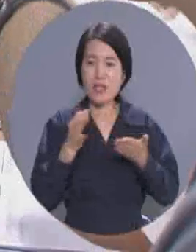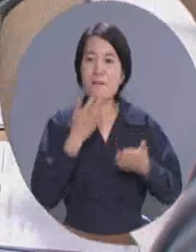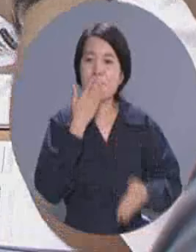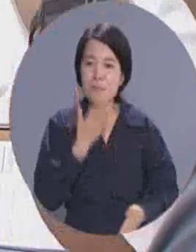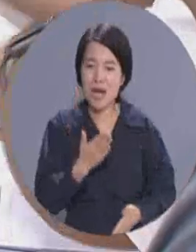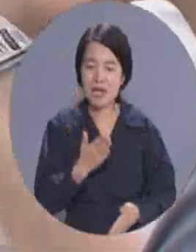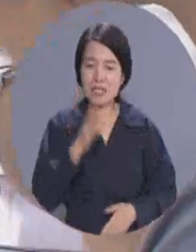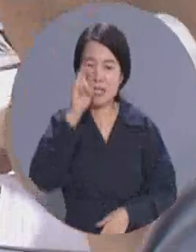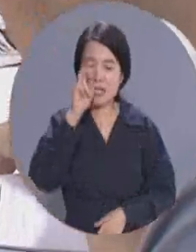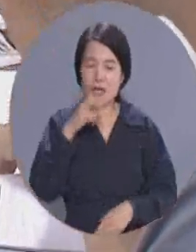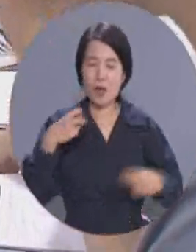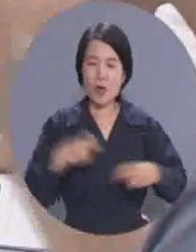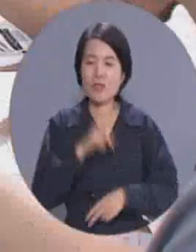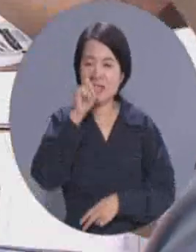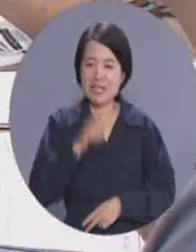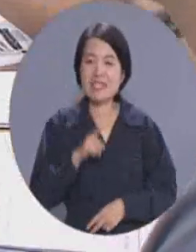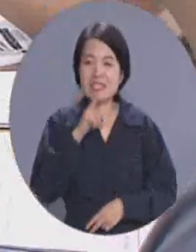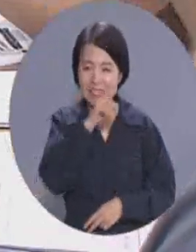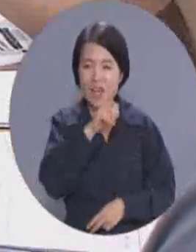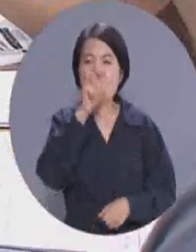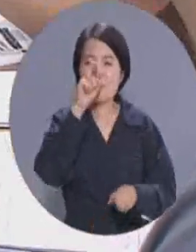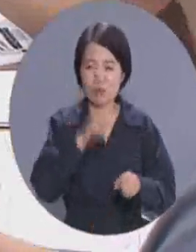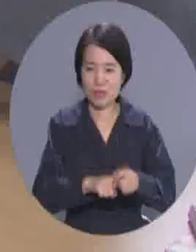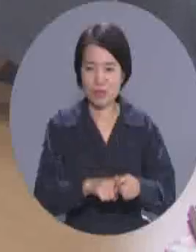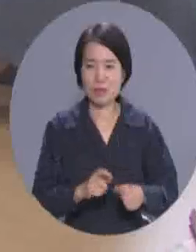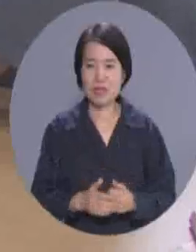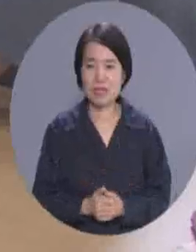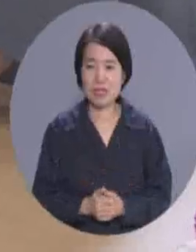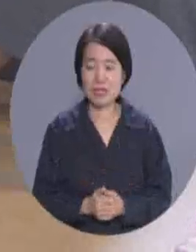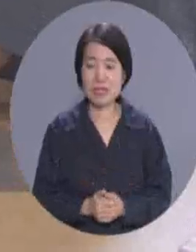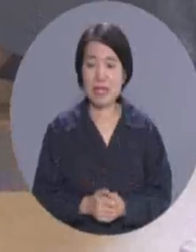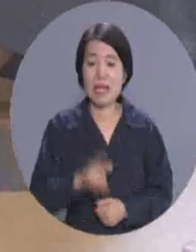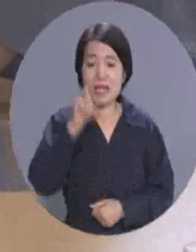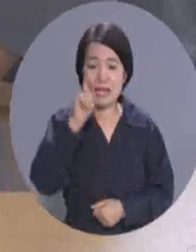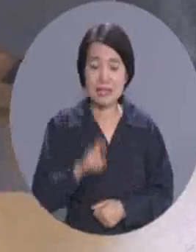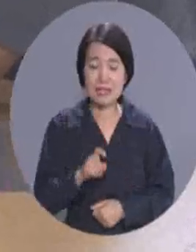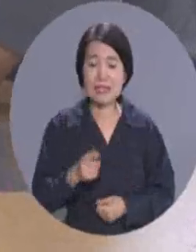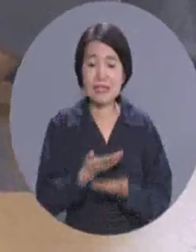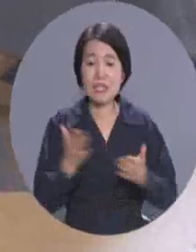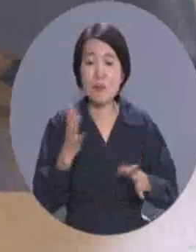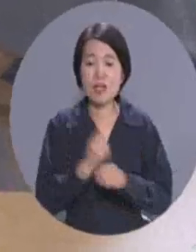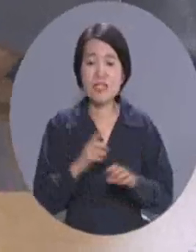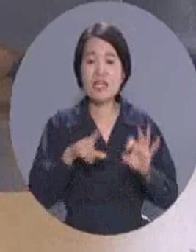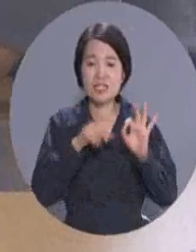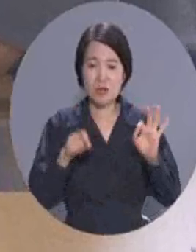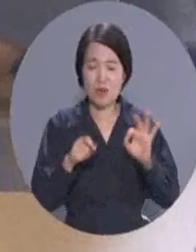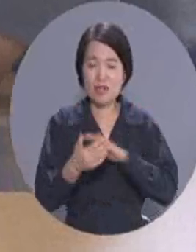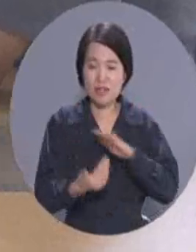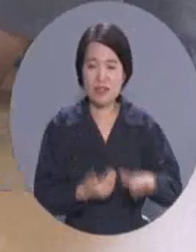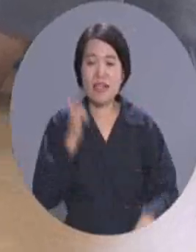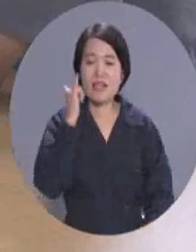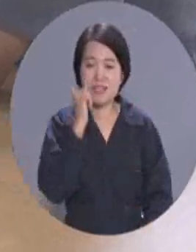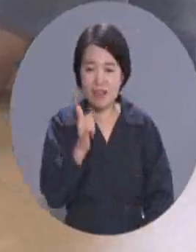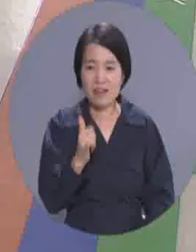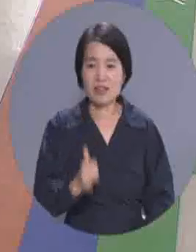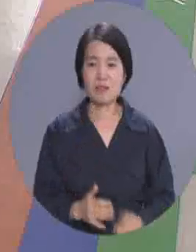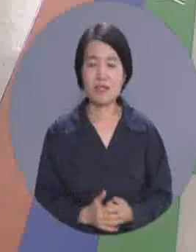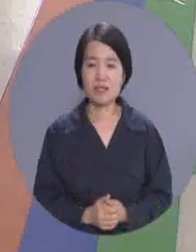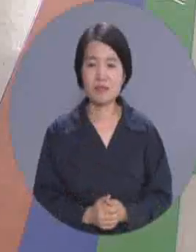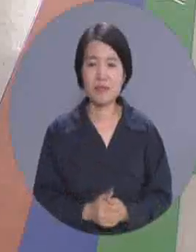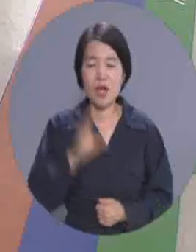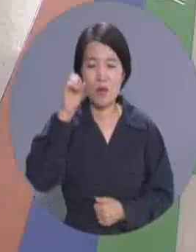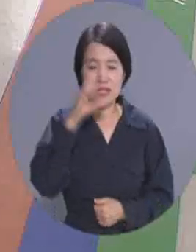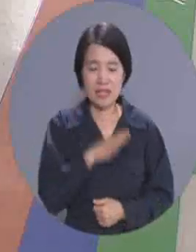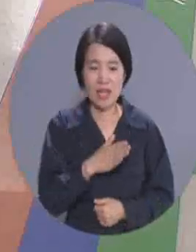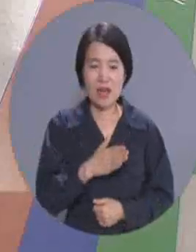있는 교통카드를 신청하기 위해서입니다. 카드는 10월에 나갈 건데 저희가 다시 한번 연락드릴 거예요.